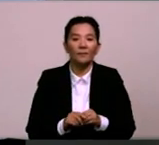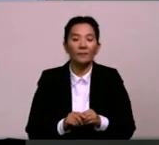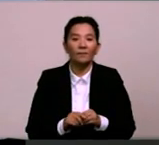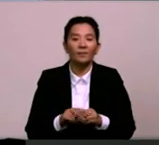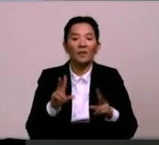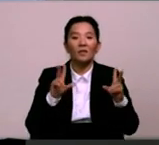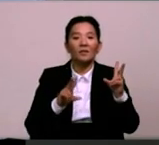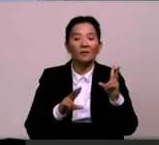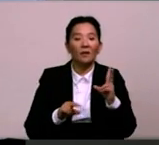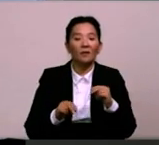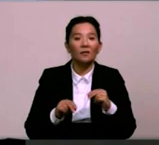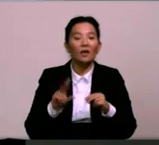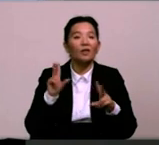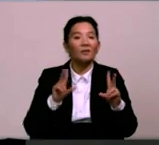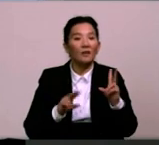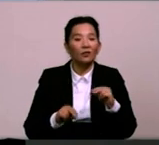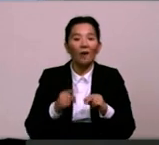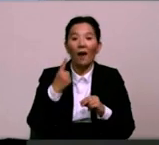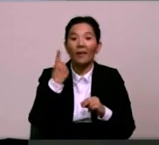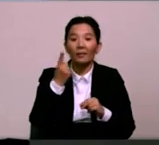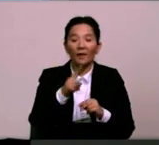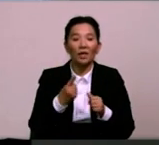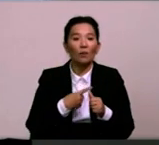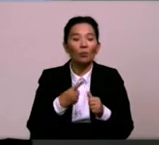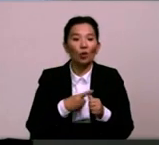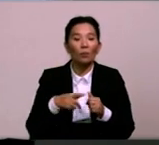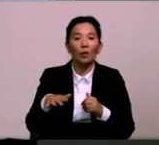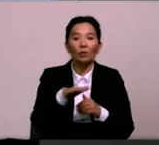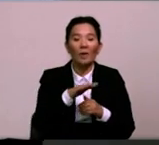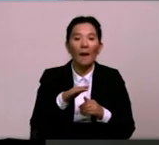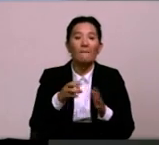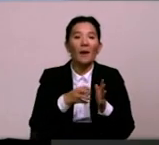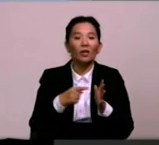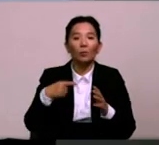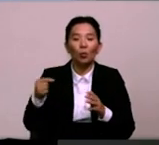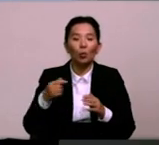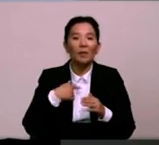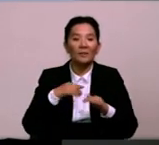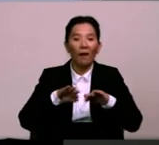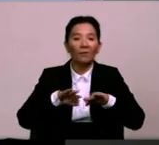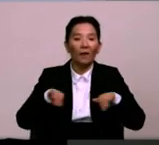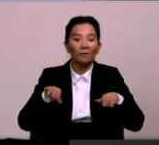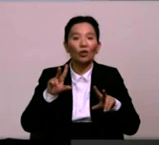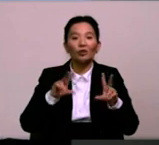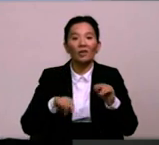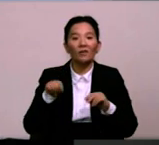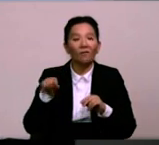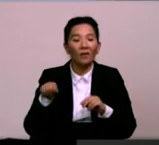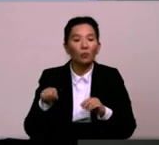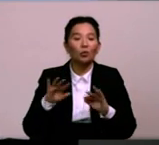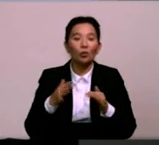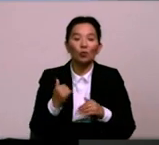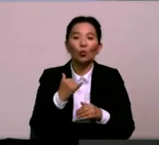выглядеть. Значит, одноименные полюса магнитной стрелки у нас отталкиваются. Значит, и в этом случае у